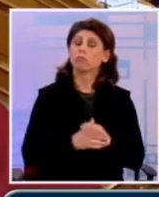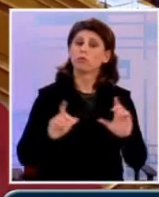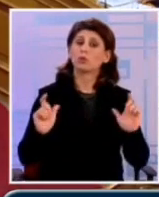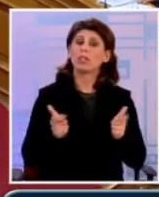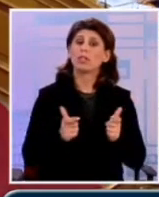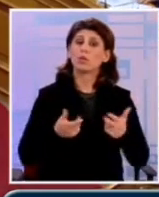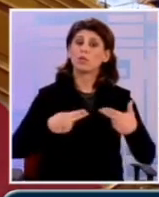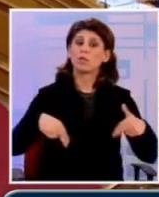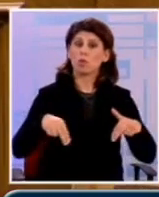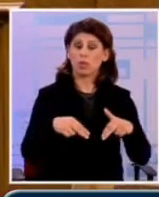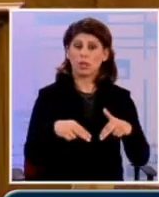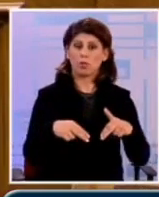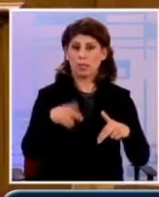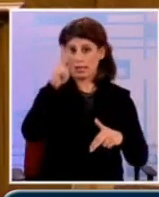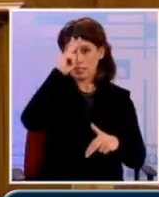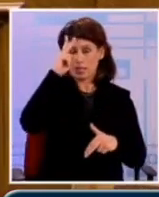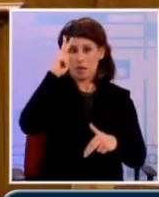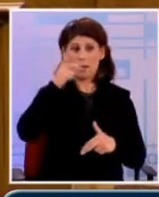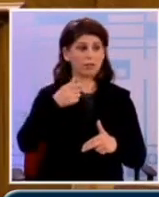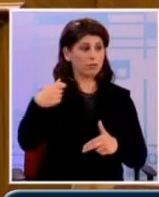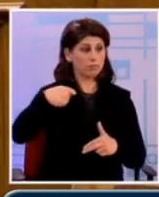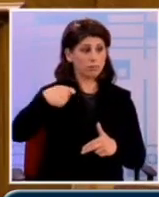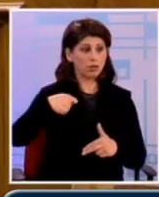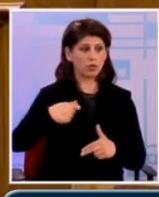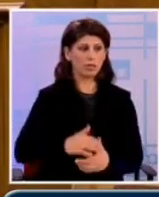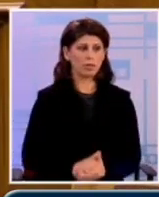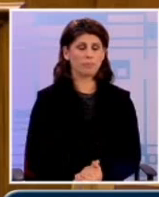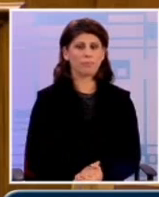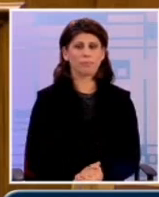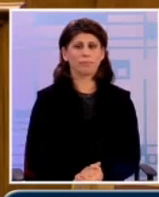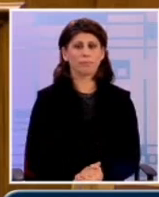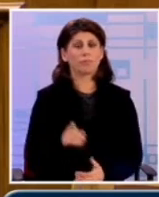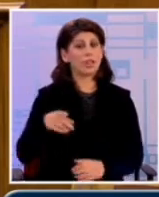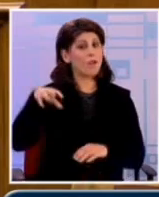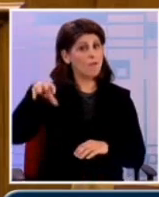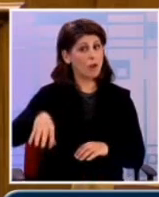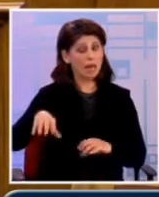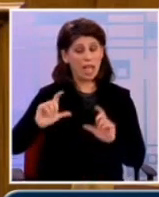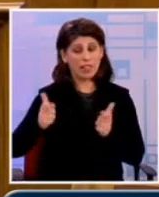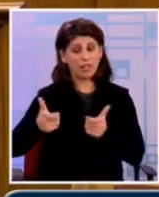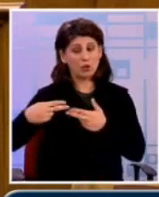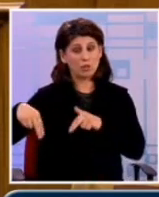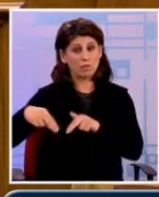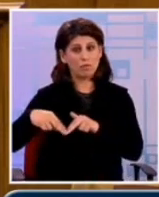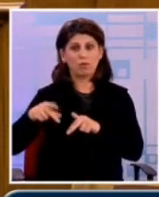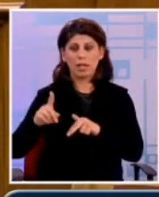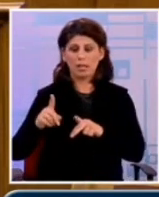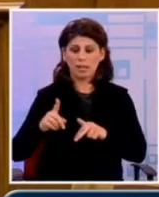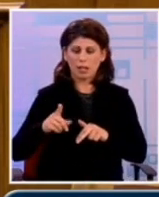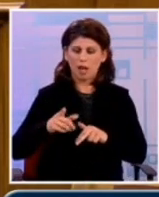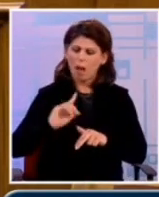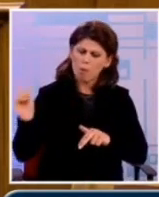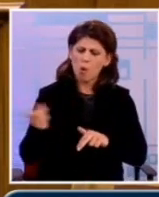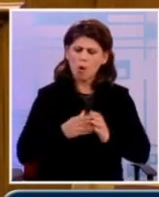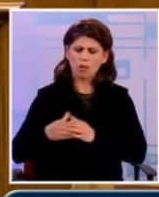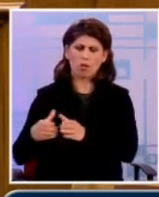Εθνικού Συμβουλίου για τις Γερμανικές Οφειλές. Πρόκειται για έναν φορέα που έχει όχι απλά διακομματικό χαρακτήρα, αλλά για πάνω